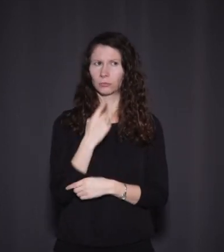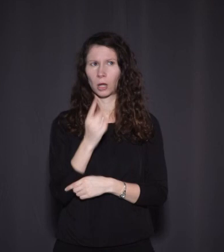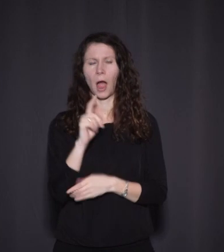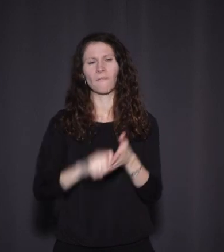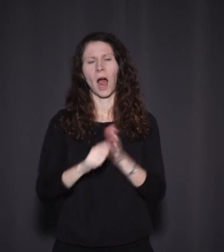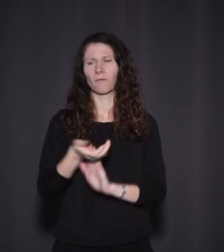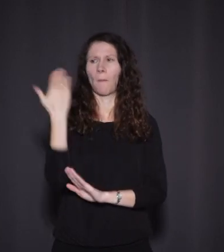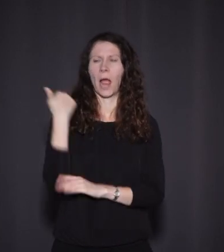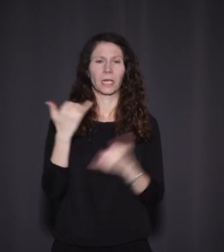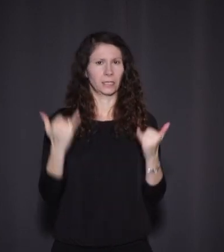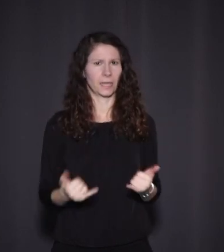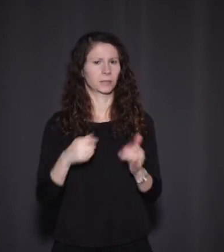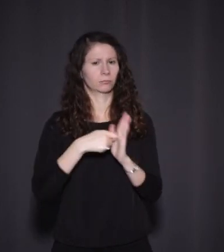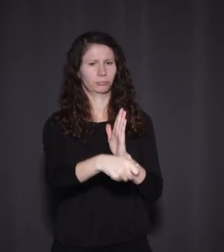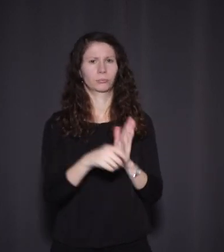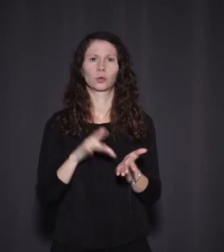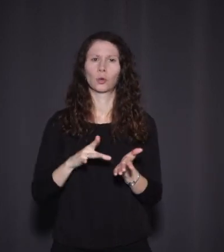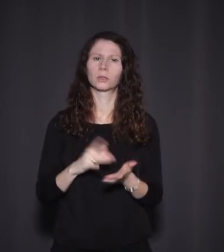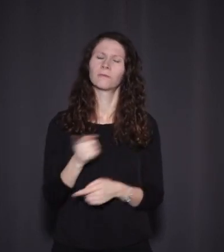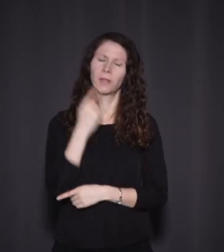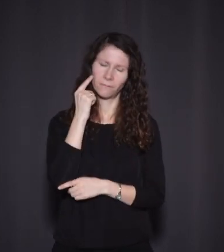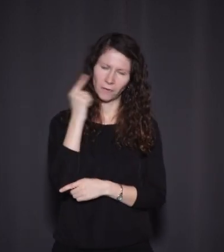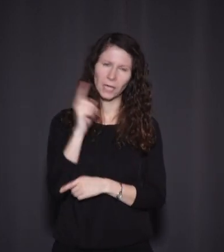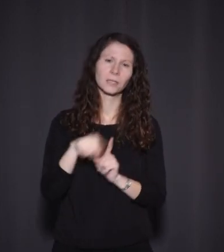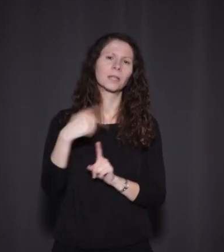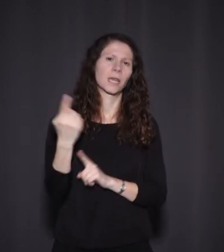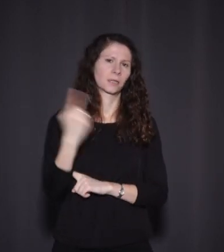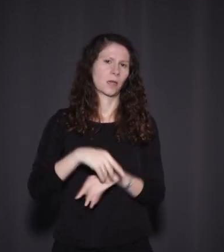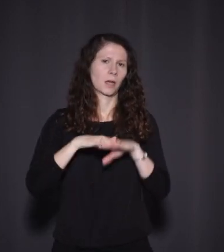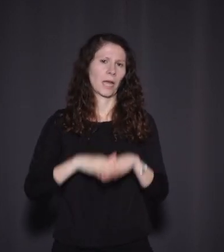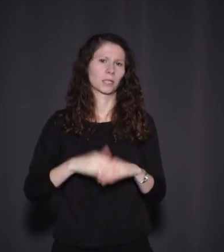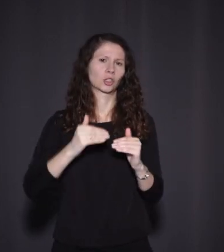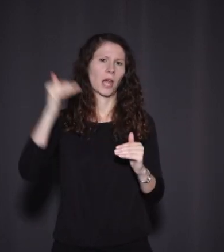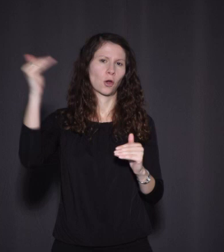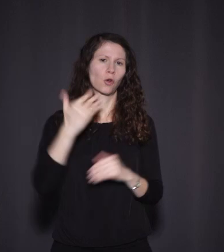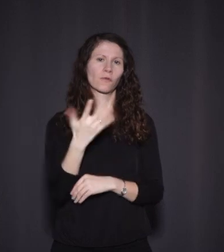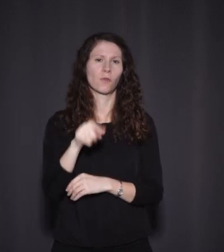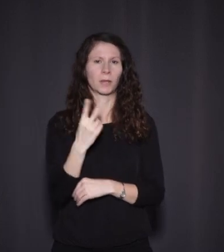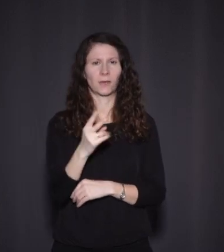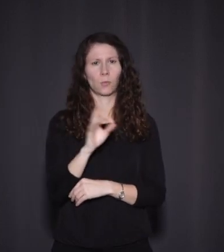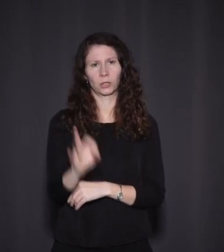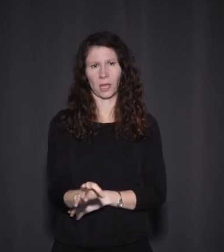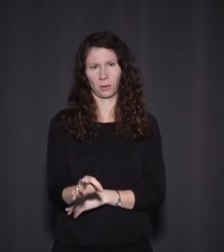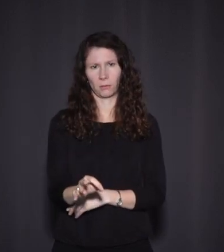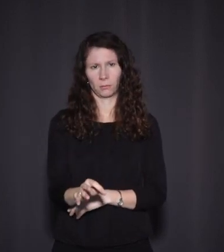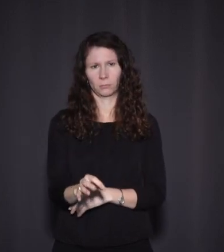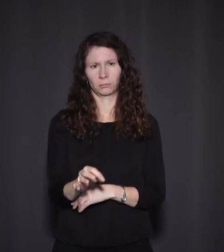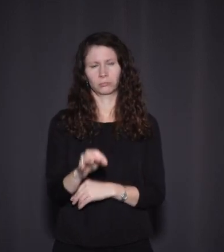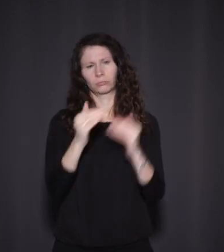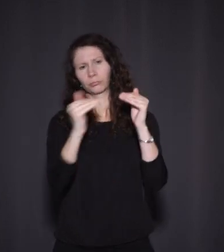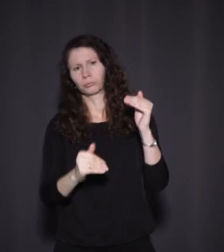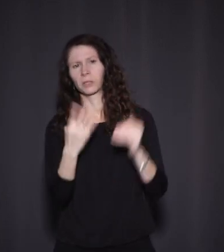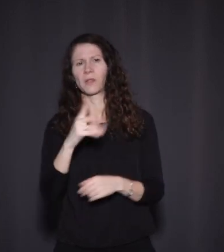ist gewesen, jetzt können wir das streichen, weil wir ja wissen, im nächsten Jahr Rentensteigerung 5,2% und dann wird sie halt 4,4, ist nicht so